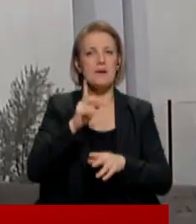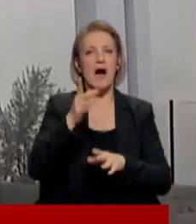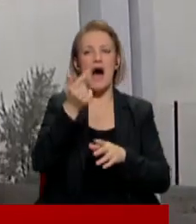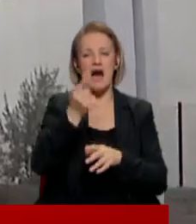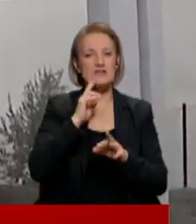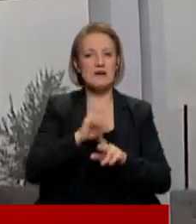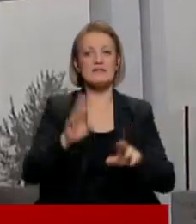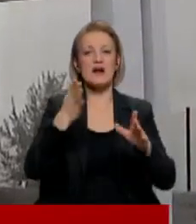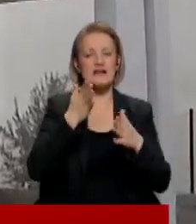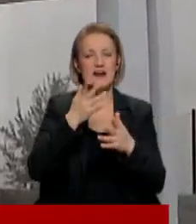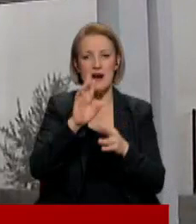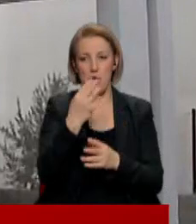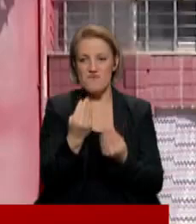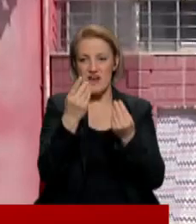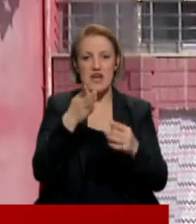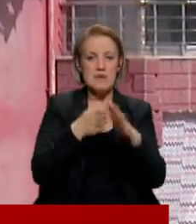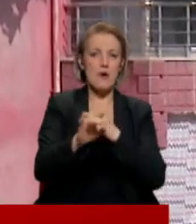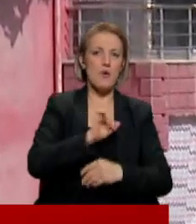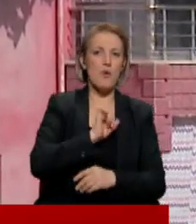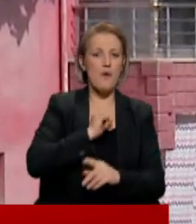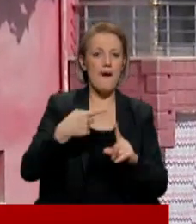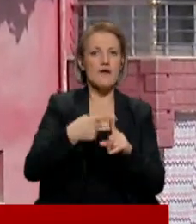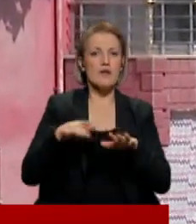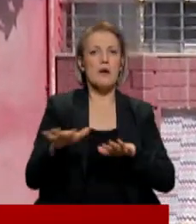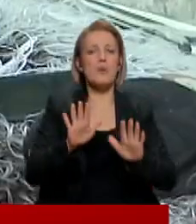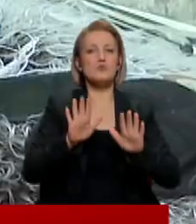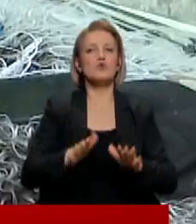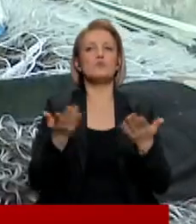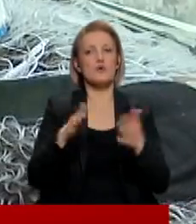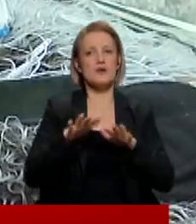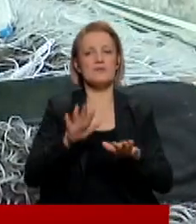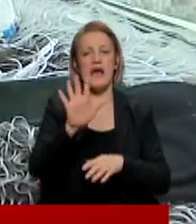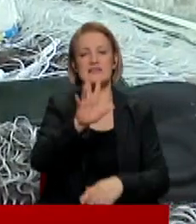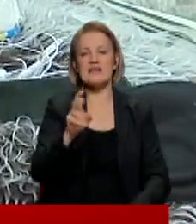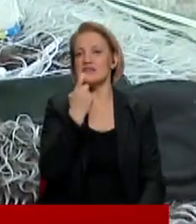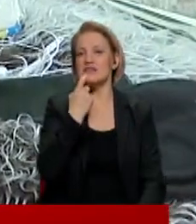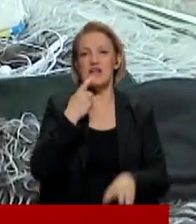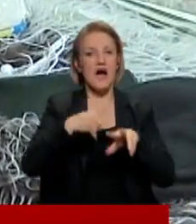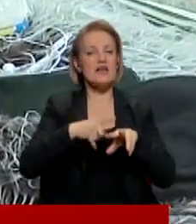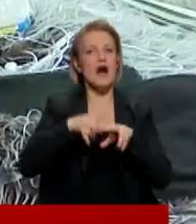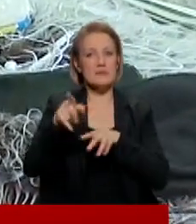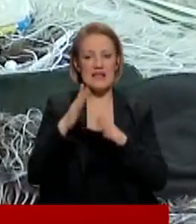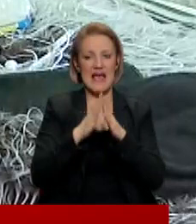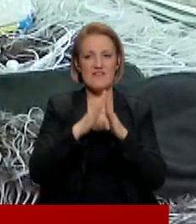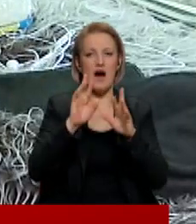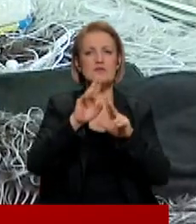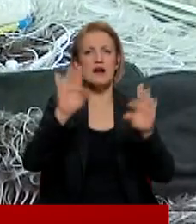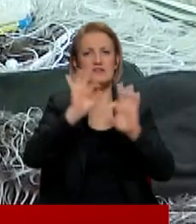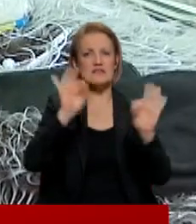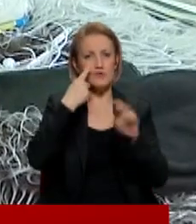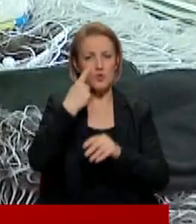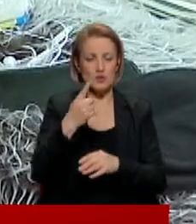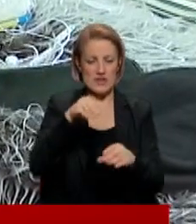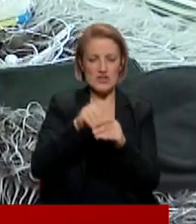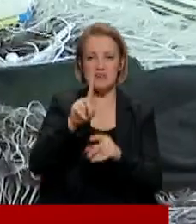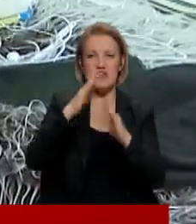verilen evlerine girmeye korkuyor. Çünkü artçı sarsıntılar hiç durmuyor. 58 yaşındaki Ali Ağlamaz'ın evi hasarsız gözüktüğü için onun